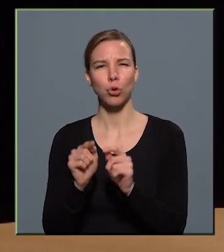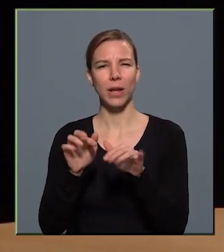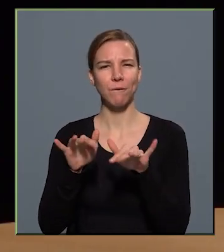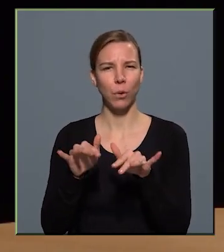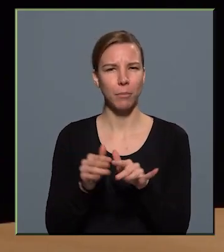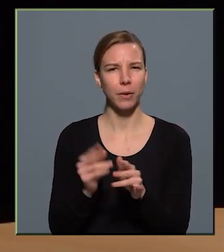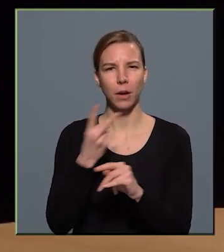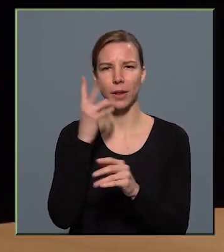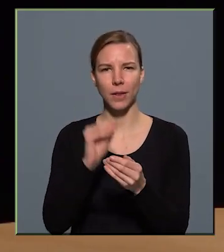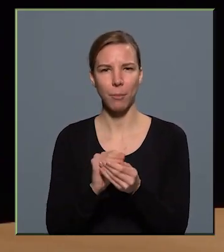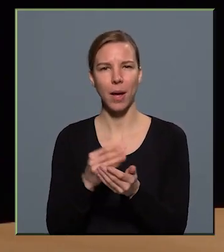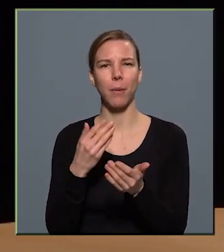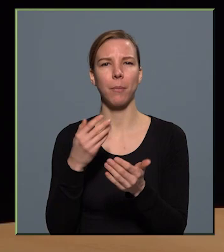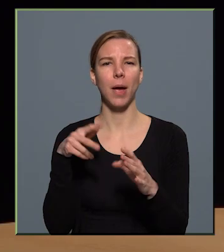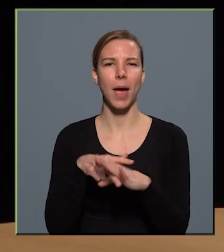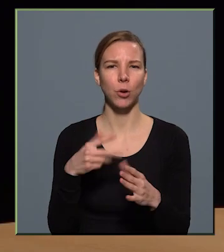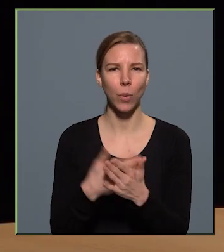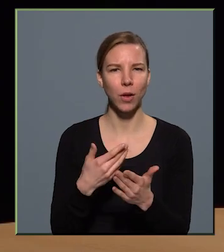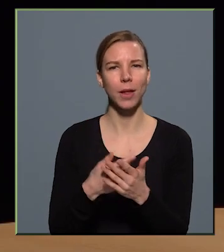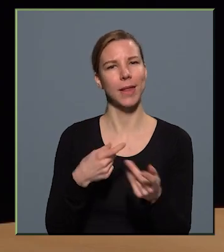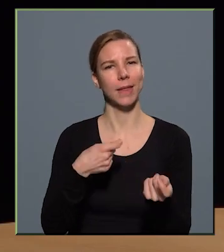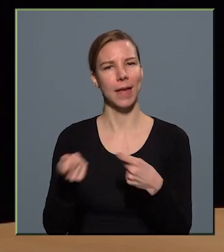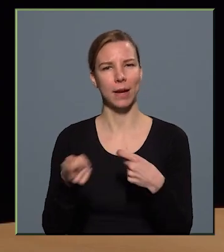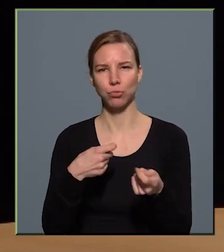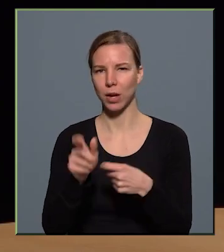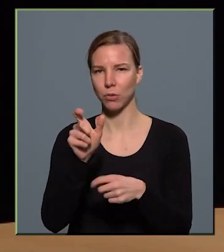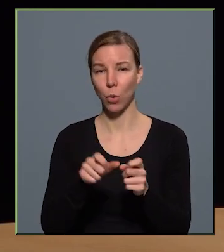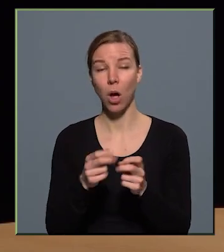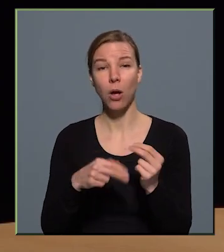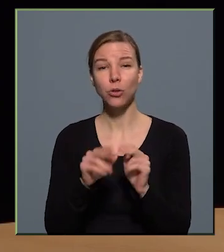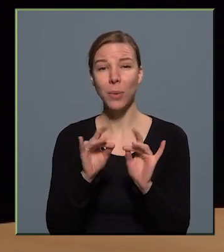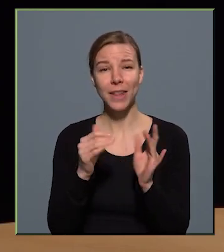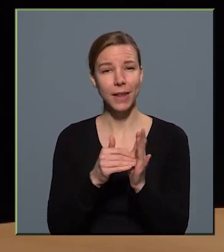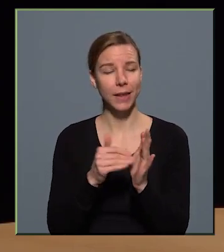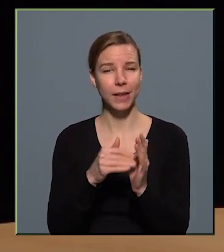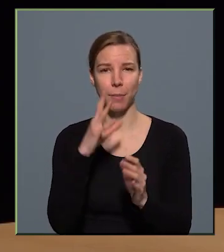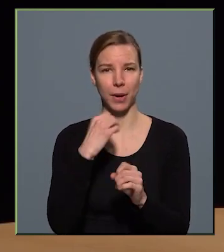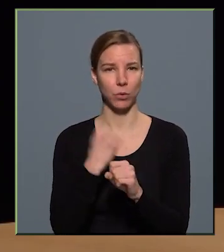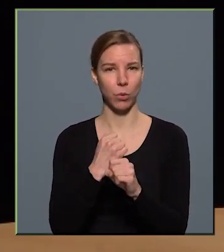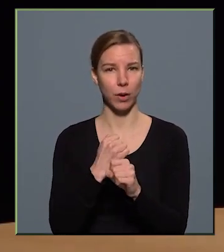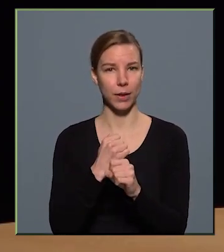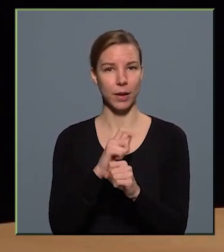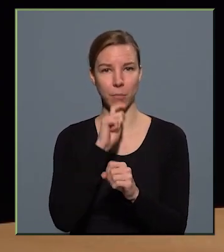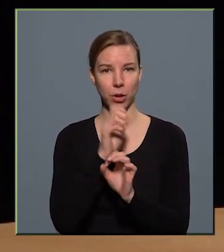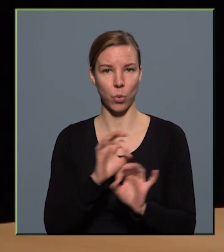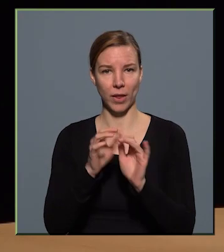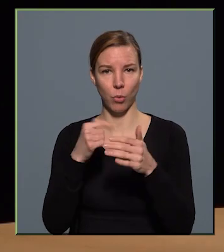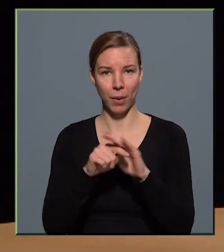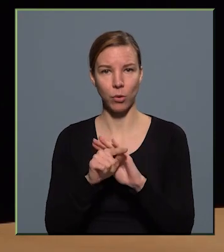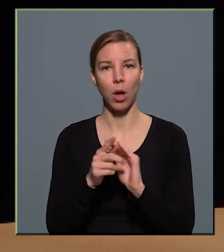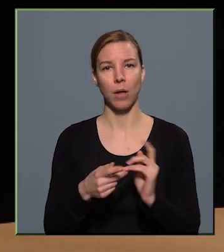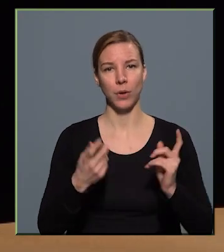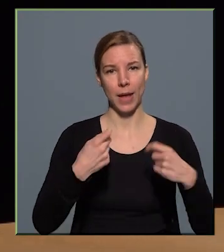rengeteg közgazdász, vannak kereskedők, tehát hogy több tízezer ember dolgozik csak Magyarországon azon, hogy építsen